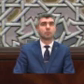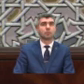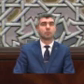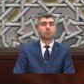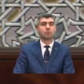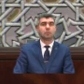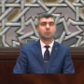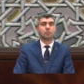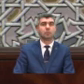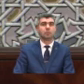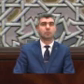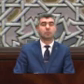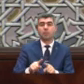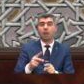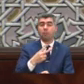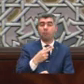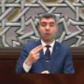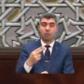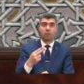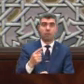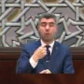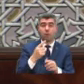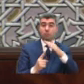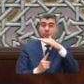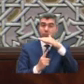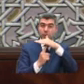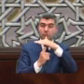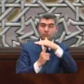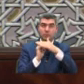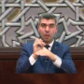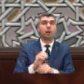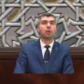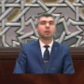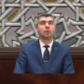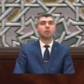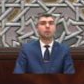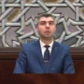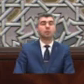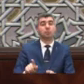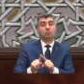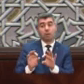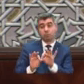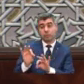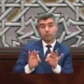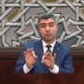لا سيد النائب، طلبتي نقطة، لا نقطة نظام في إطار تسير سيد